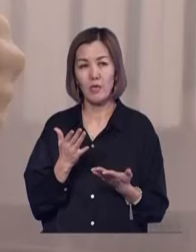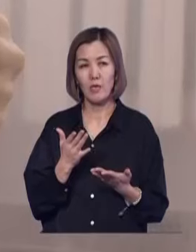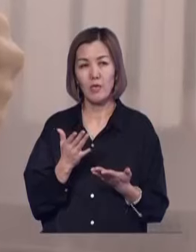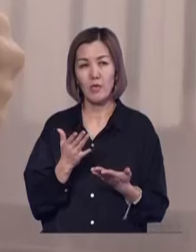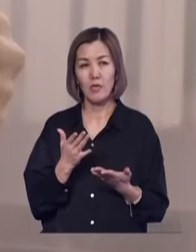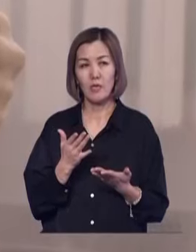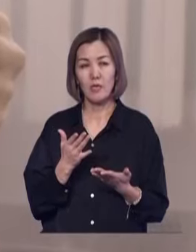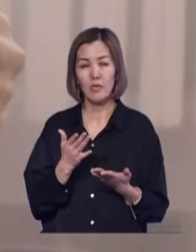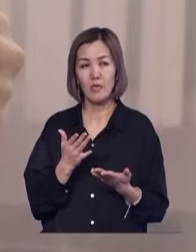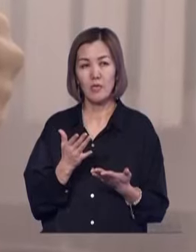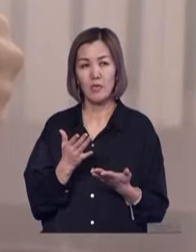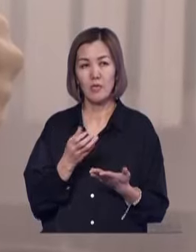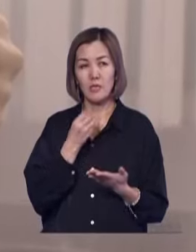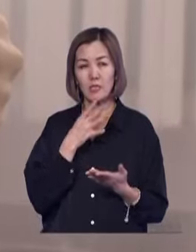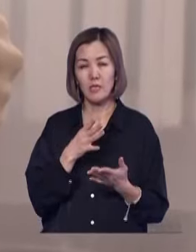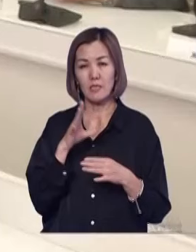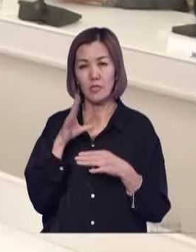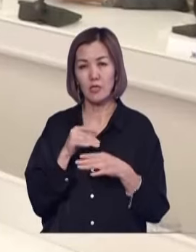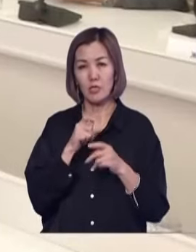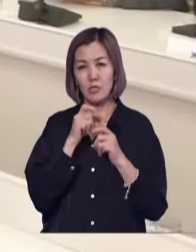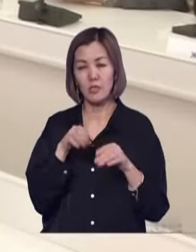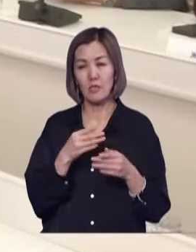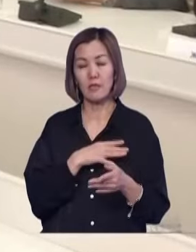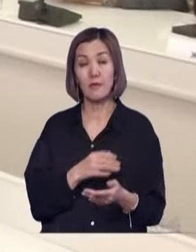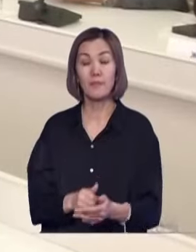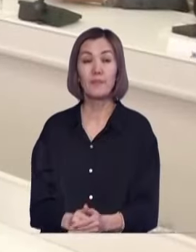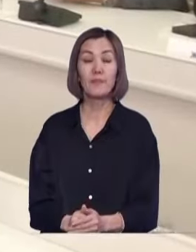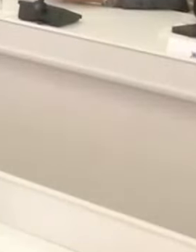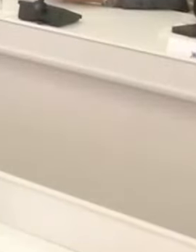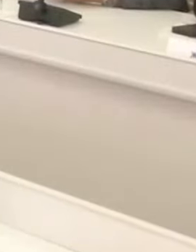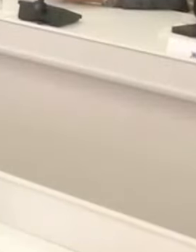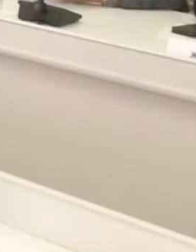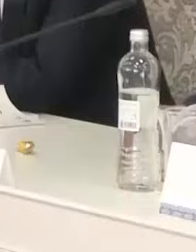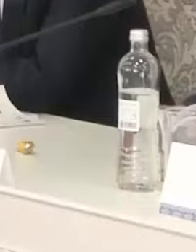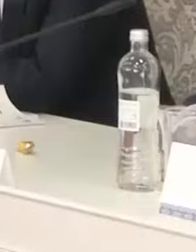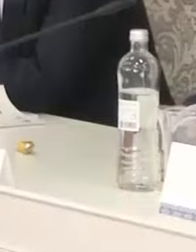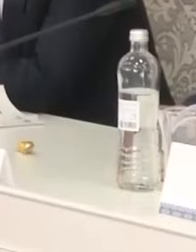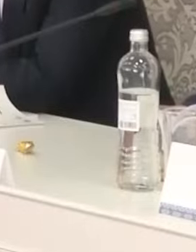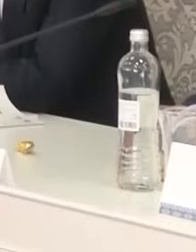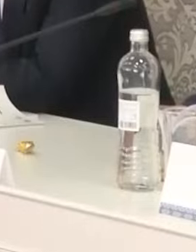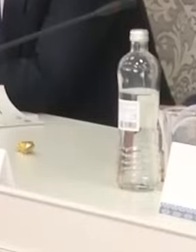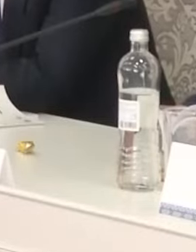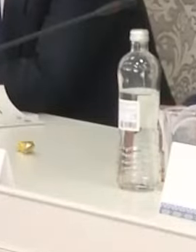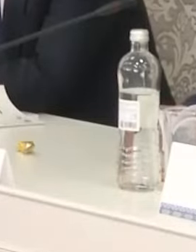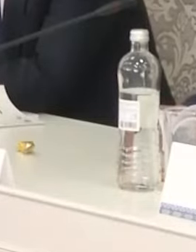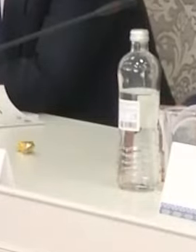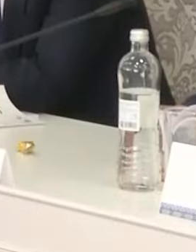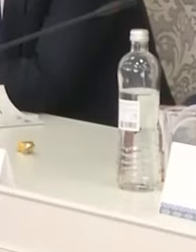қауымға рухани азық сыйлады. Алмат Хамид, Ринат Утеев, Жетісу арнасы, Астана.